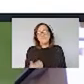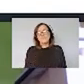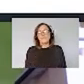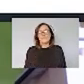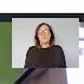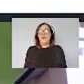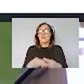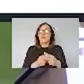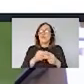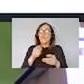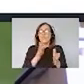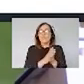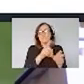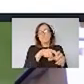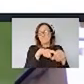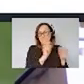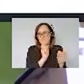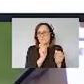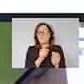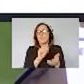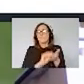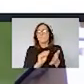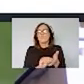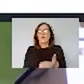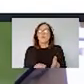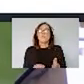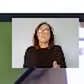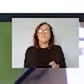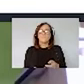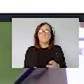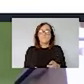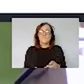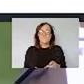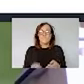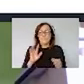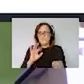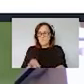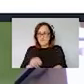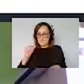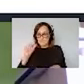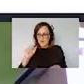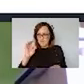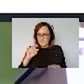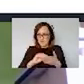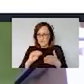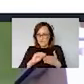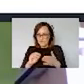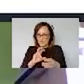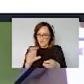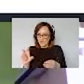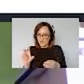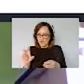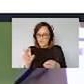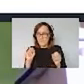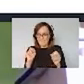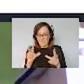nasze narzędzia. Ja tutaj rozłączam, tak jak tutaj pisze bodajże jedna z pań, pani Patrycja, czy